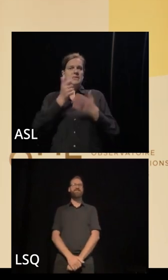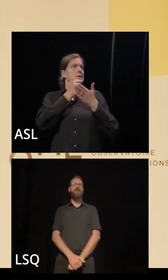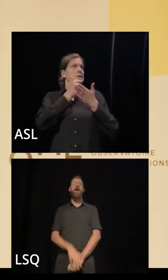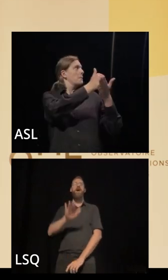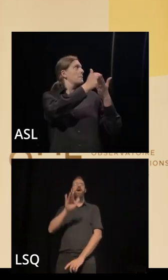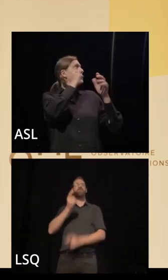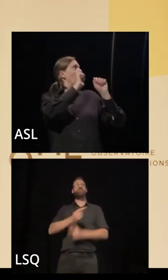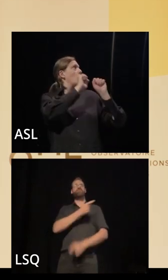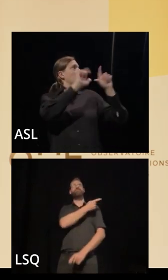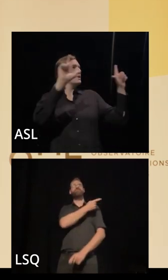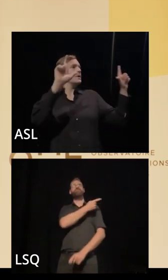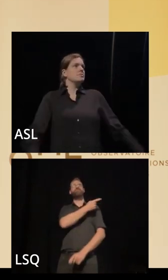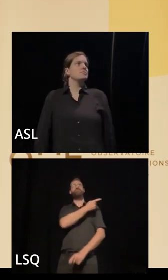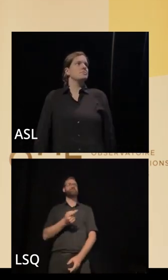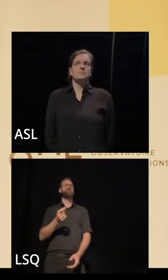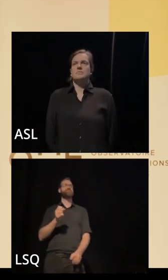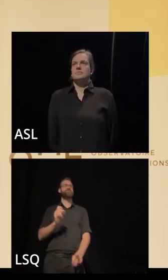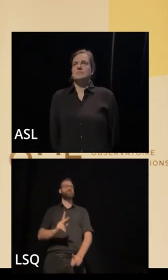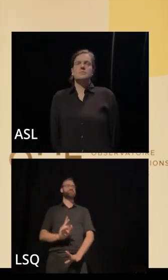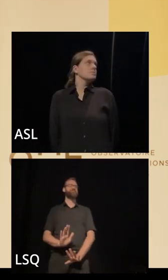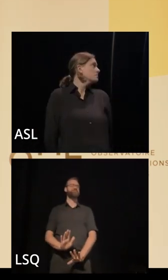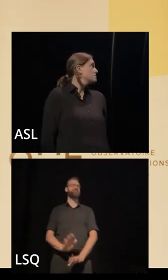Ah, c'est là.